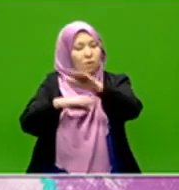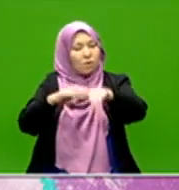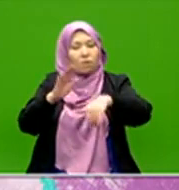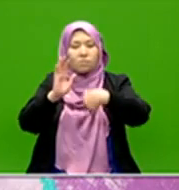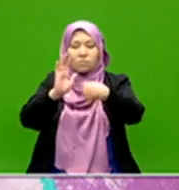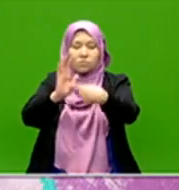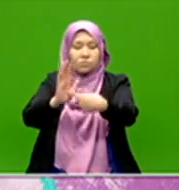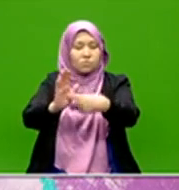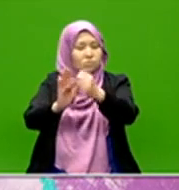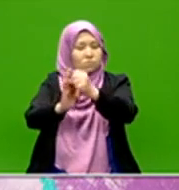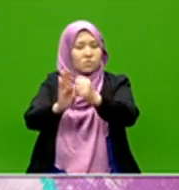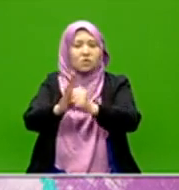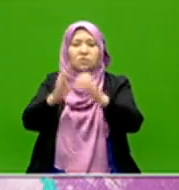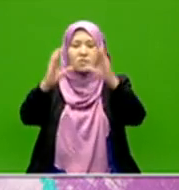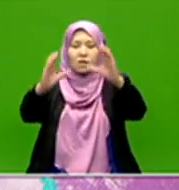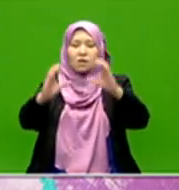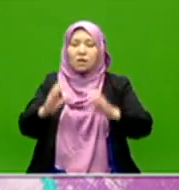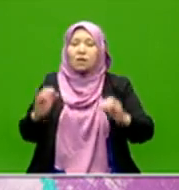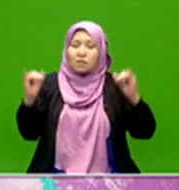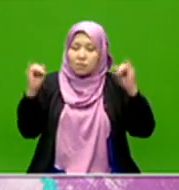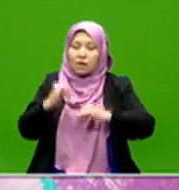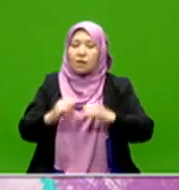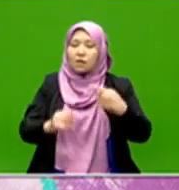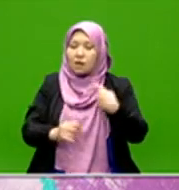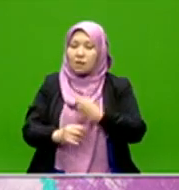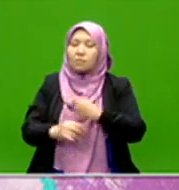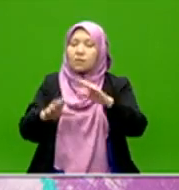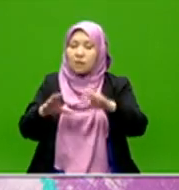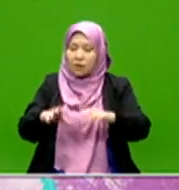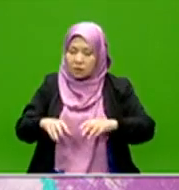وتب علينا